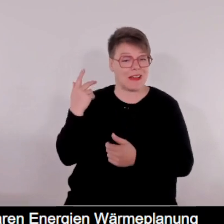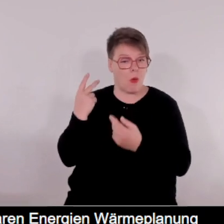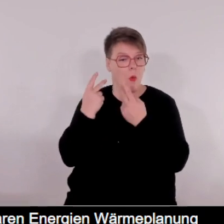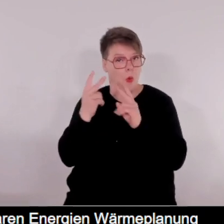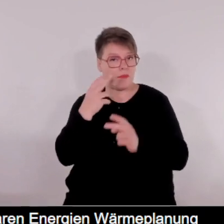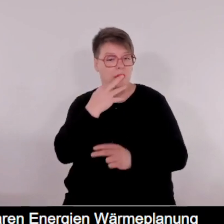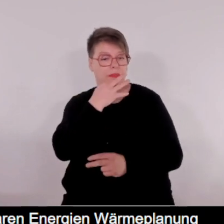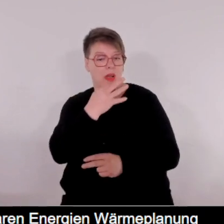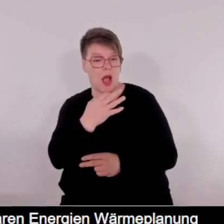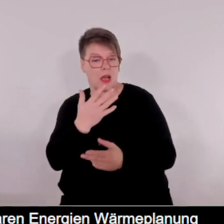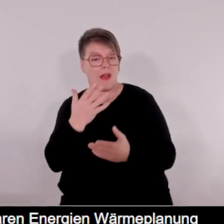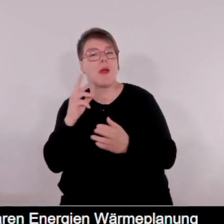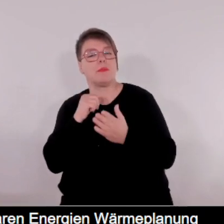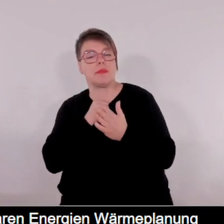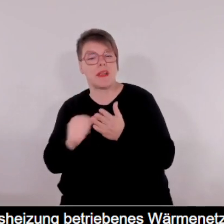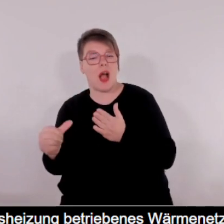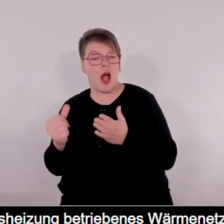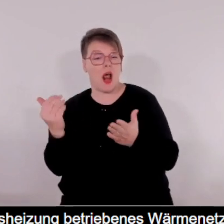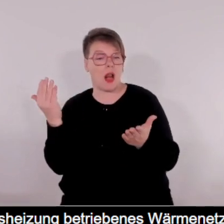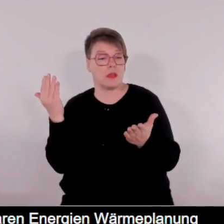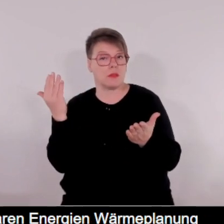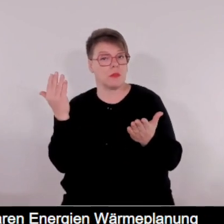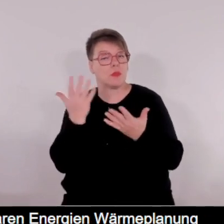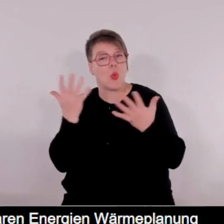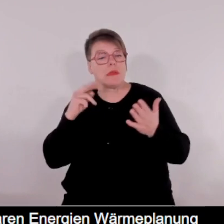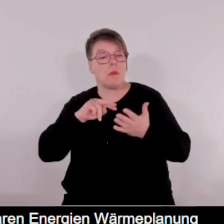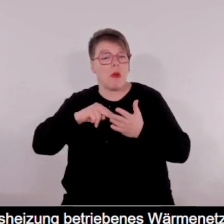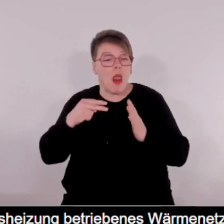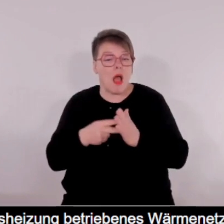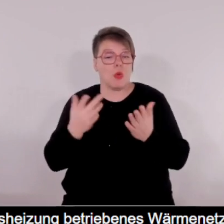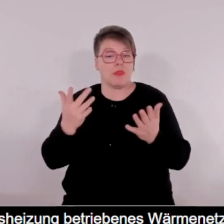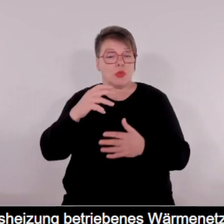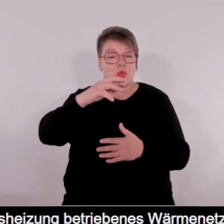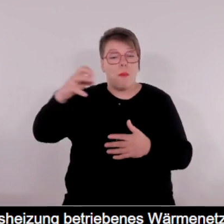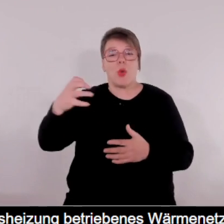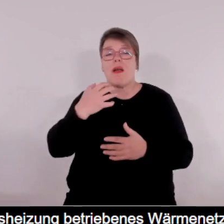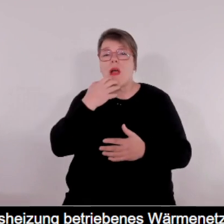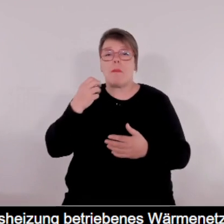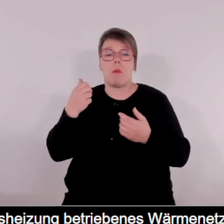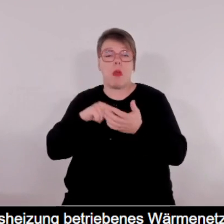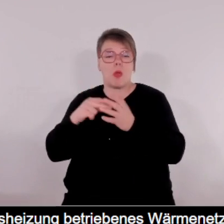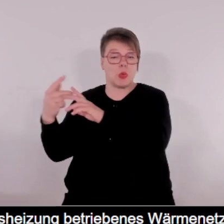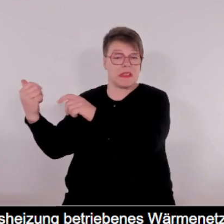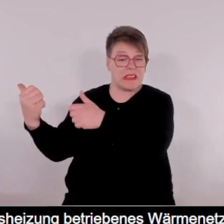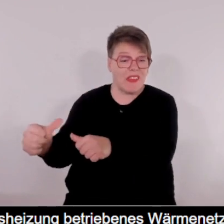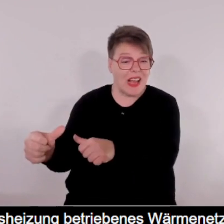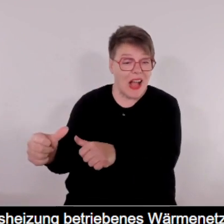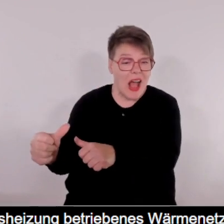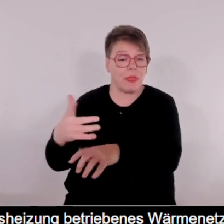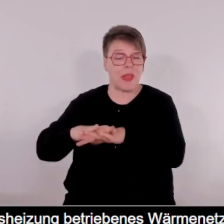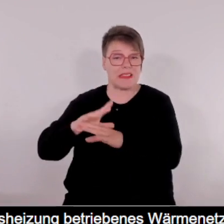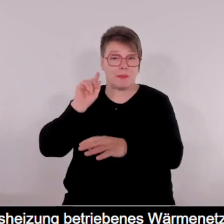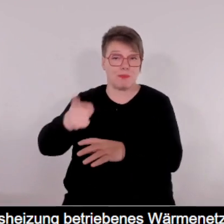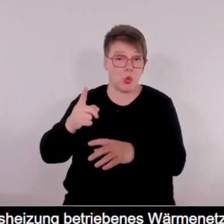könnte es auch irgendwo eine Känguru-Politik des Bundes nennen. Die wollen weite Sprünge machen und haben einen leeren Beutel.